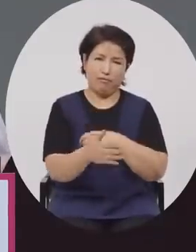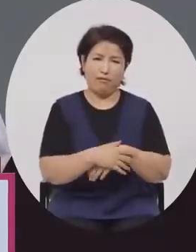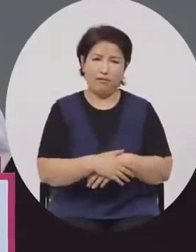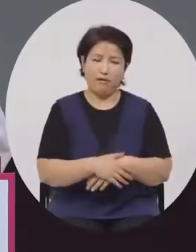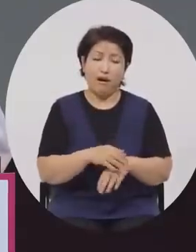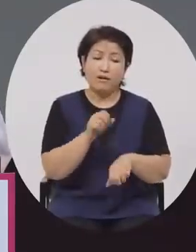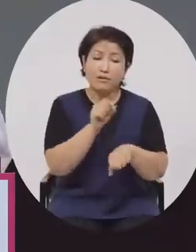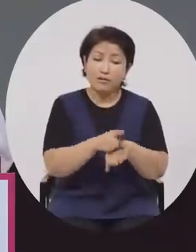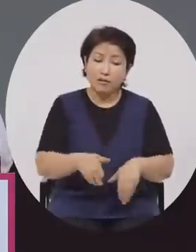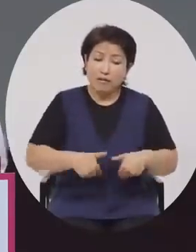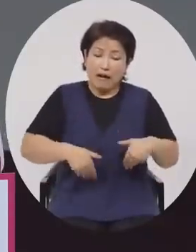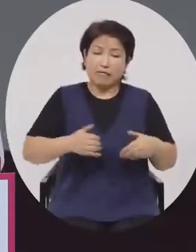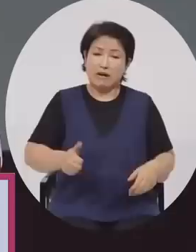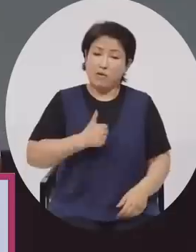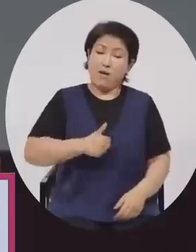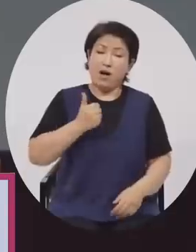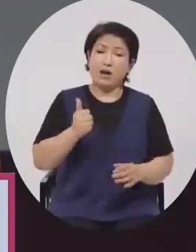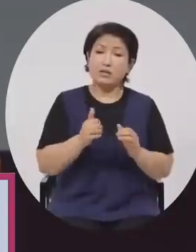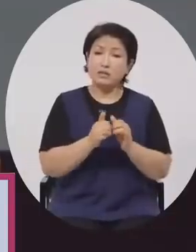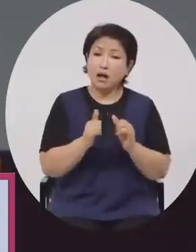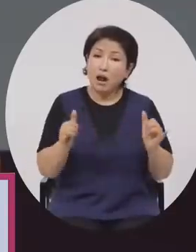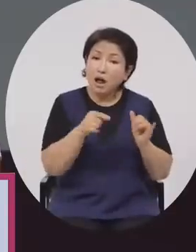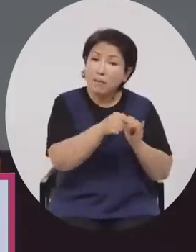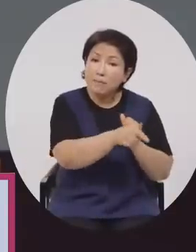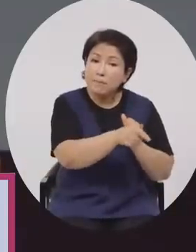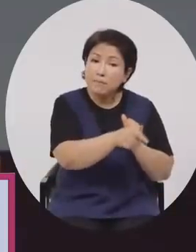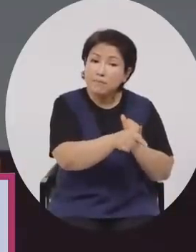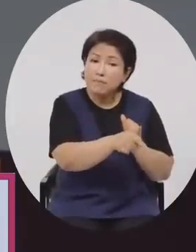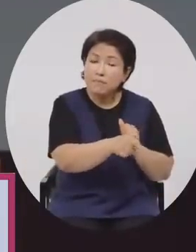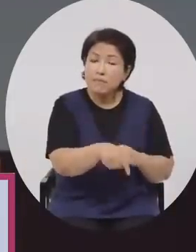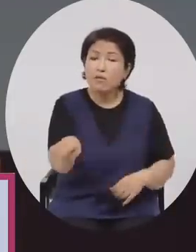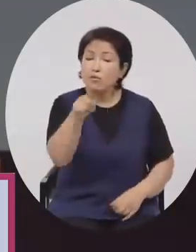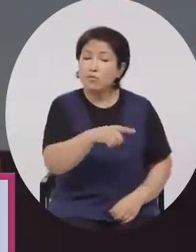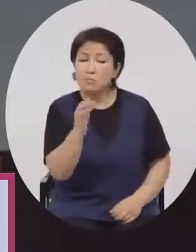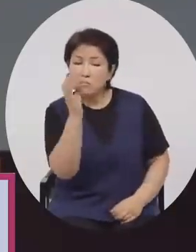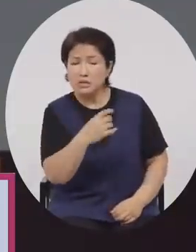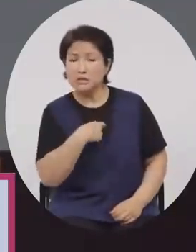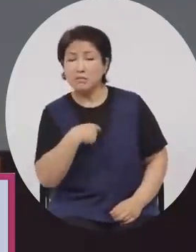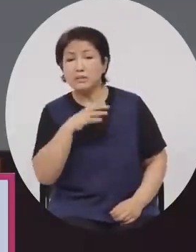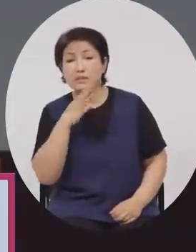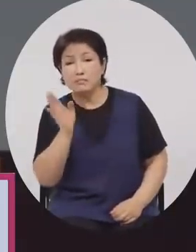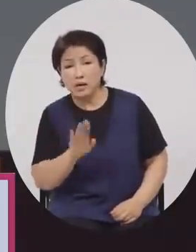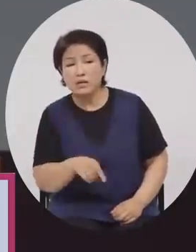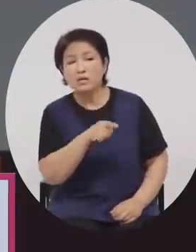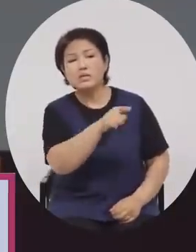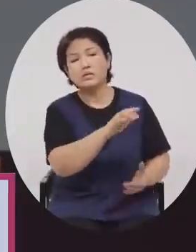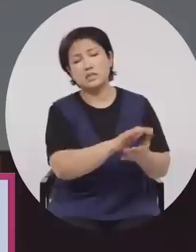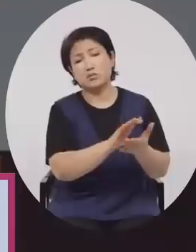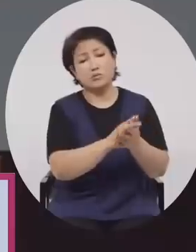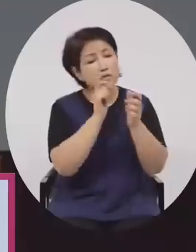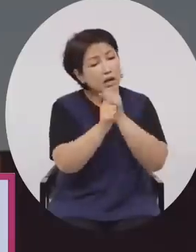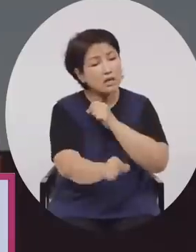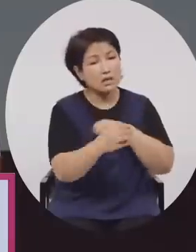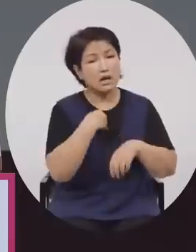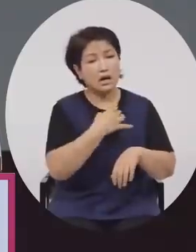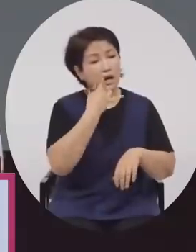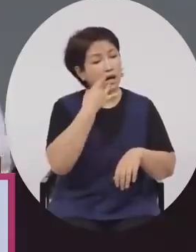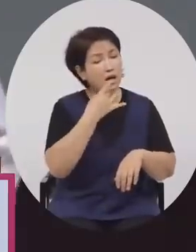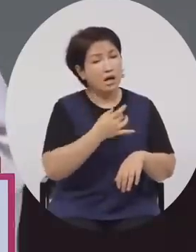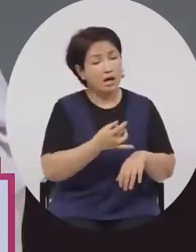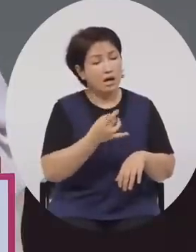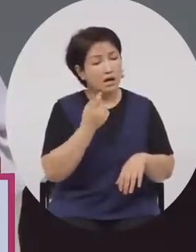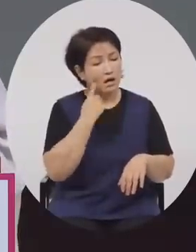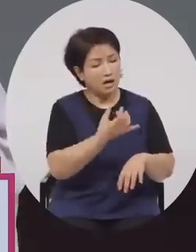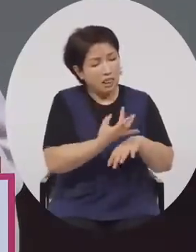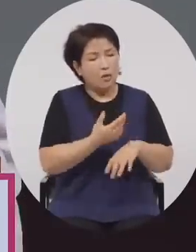성질 급하고 막 성질 깨나 부리는 사람을 여러분들이 싫어하는데 절대로 그런 친구는 사기를 못 칩니다.